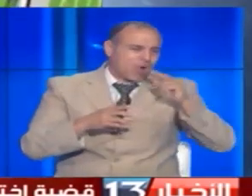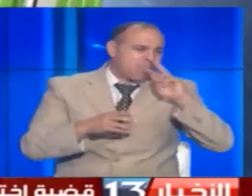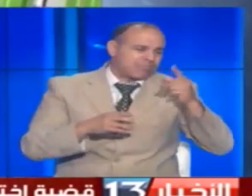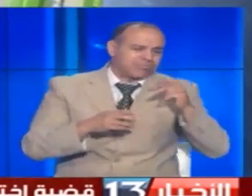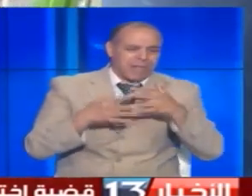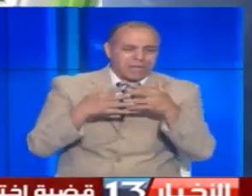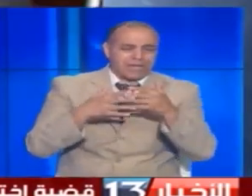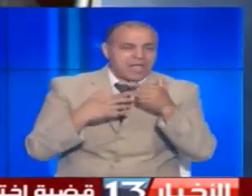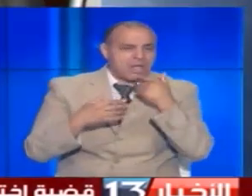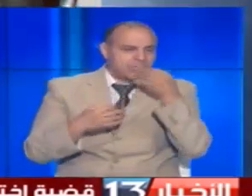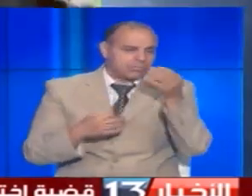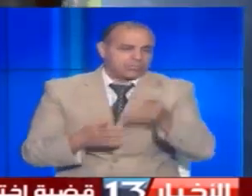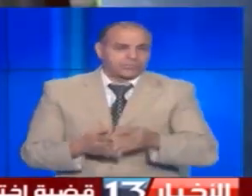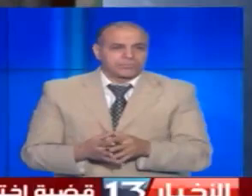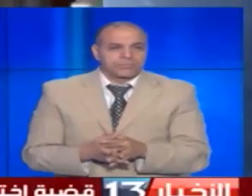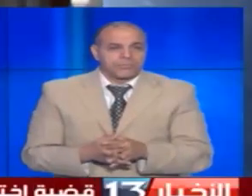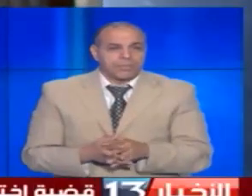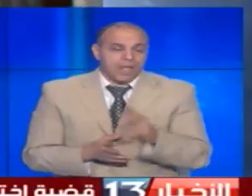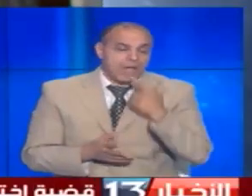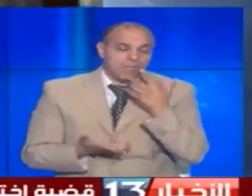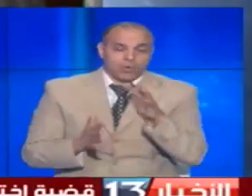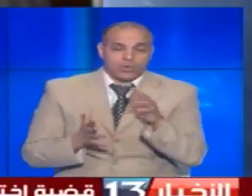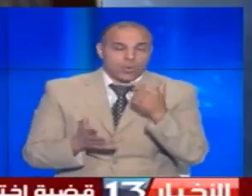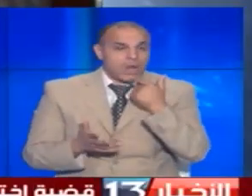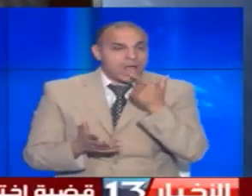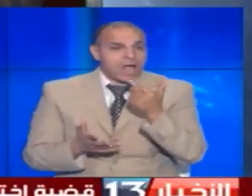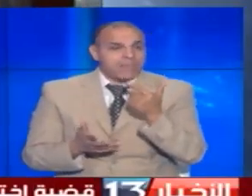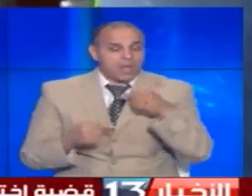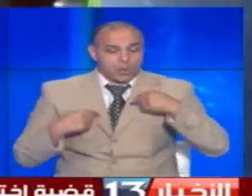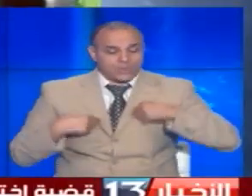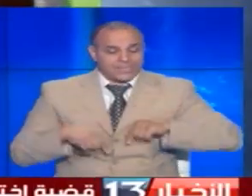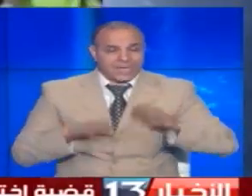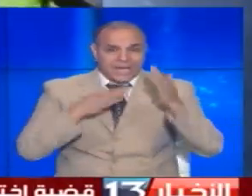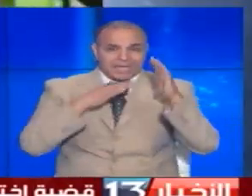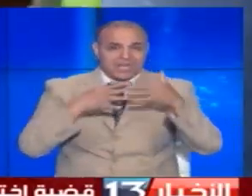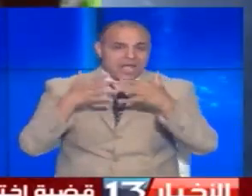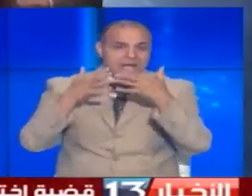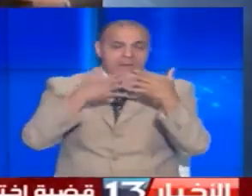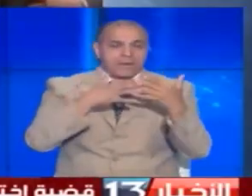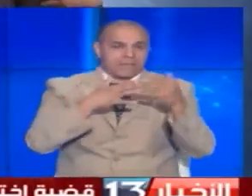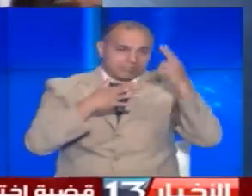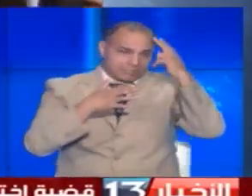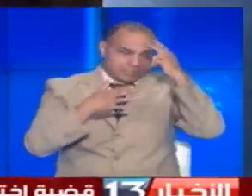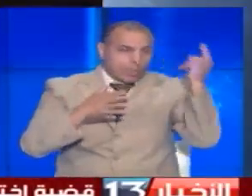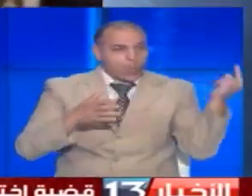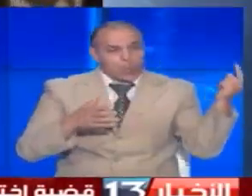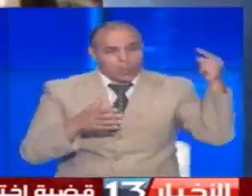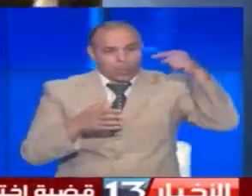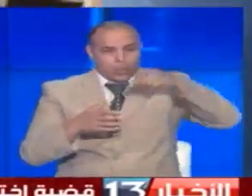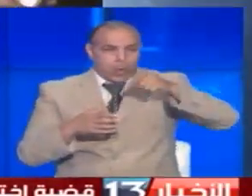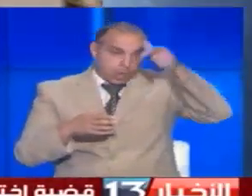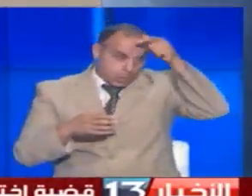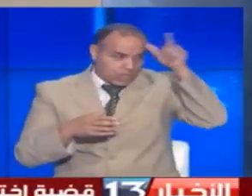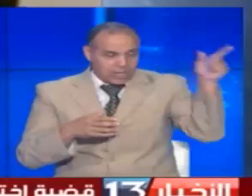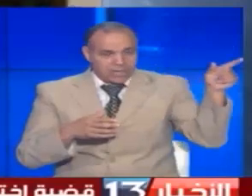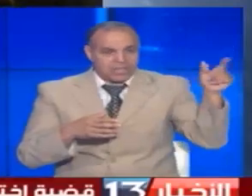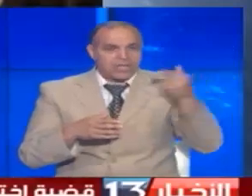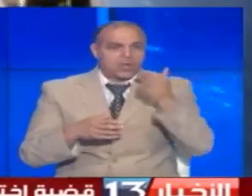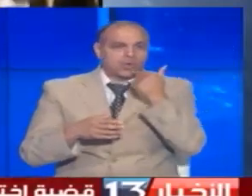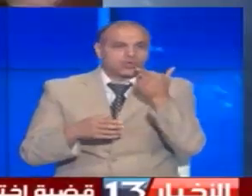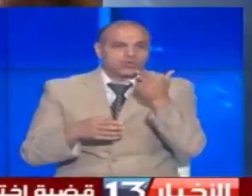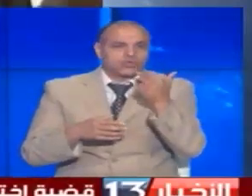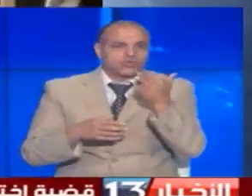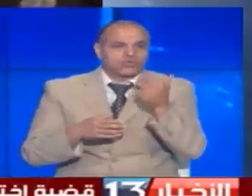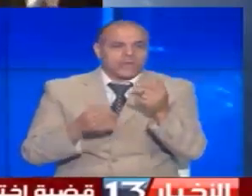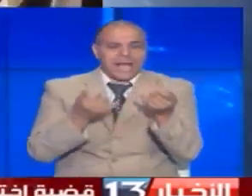حسب قوله ومن المنتظر ان يتوجه وزير الخارجيه الامريكي من الرياض مباشره الى تركيا حيث اختفى